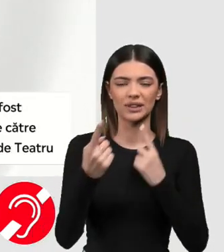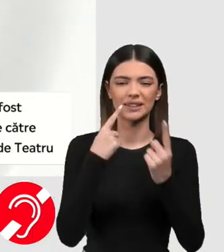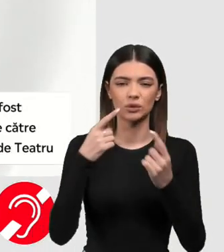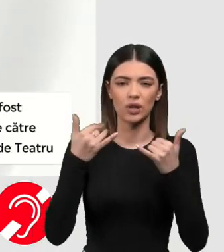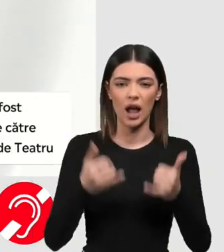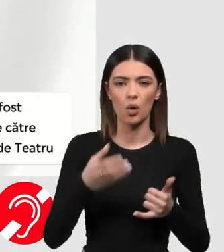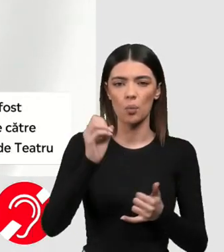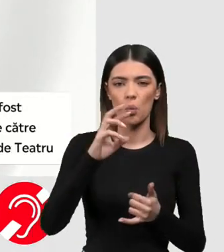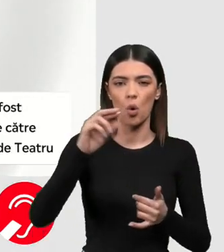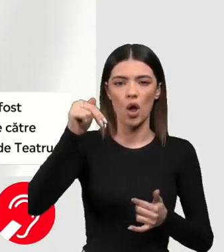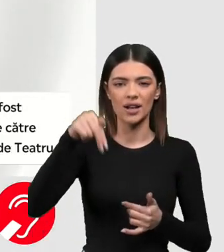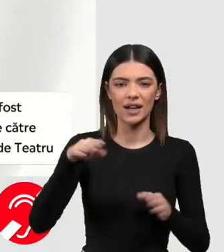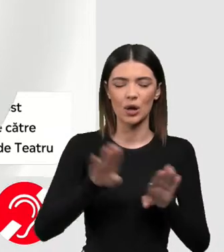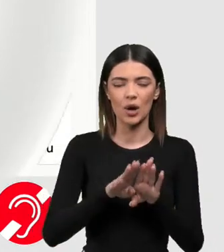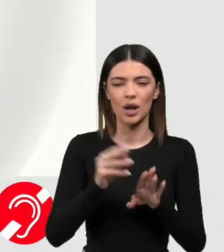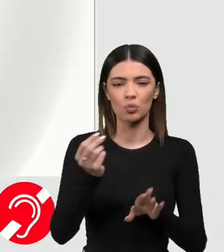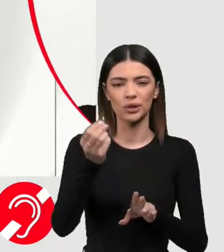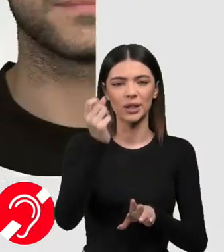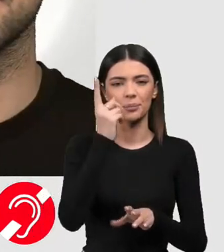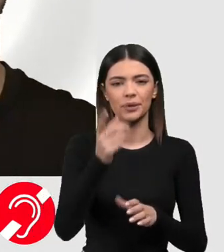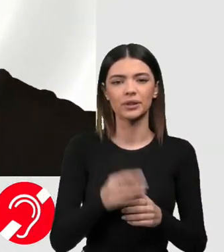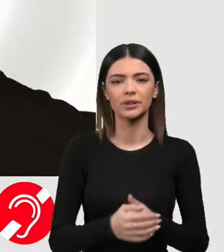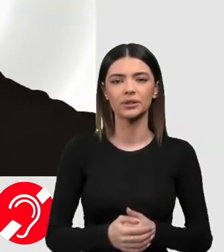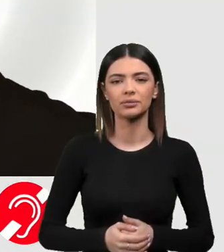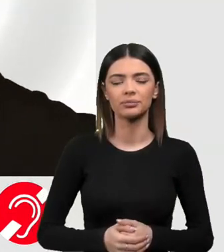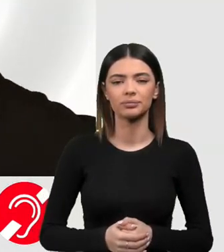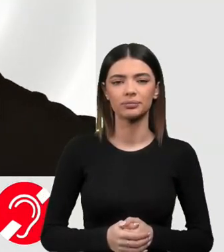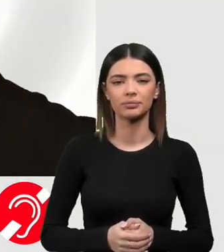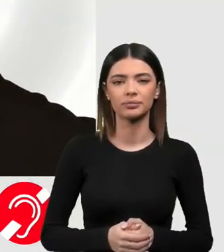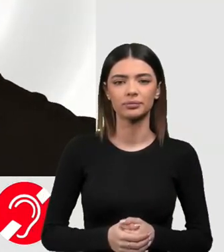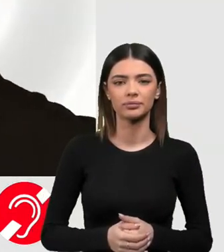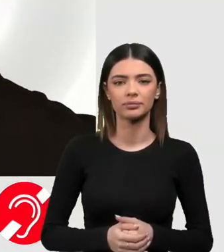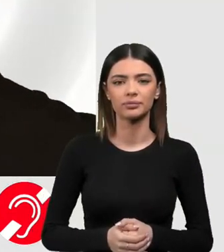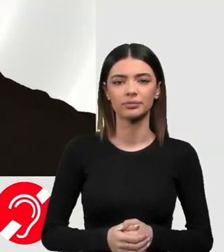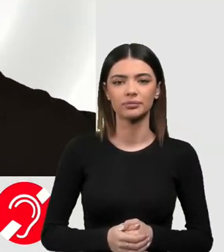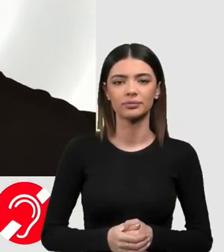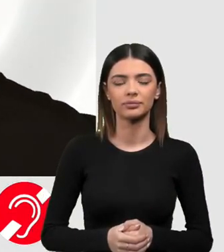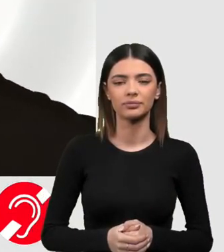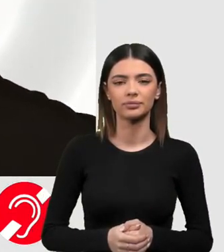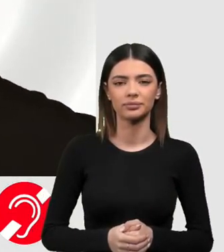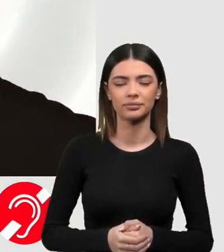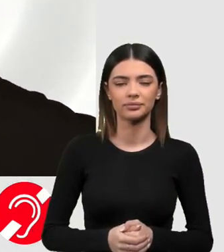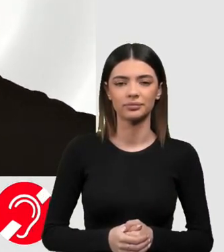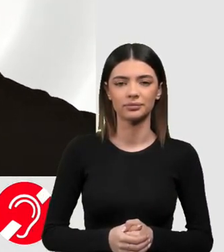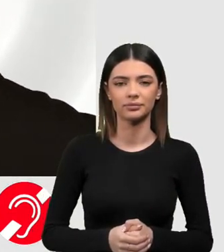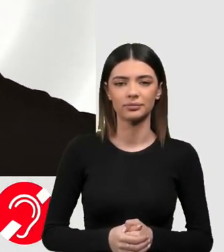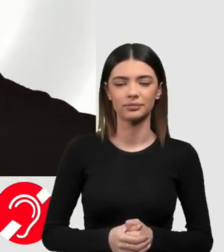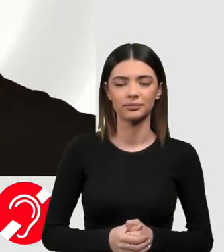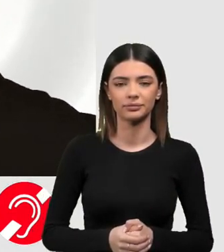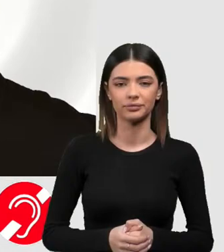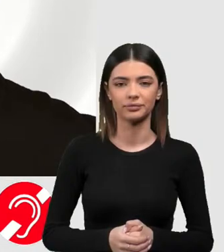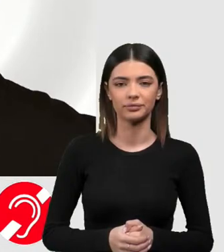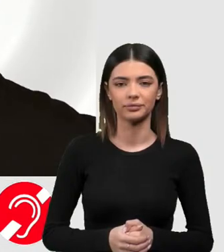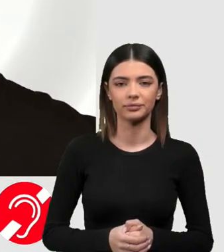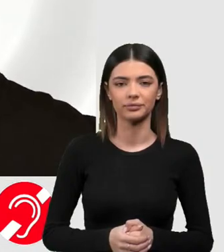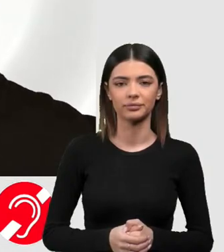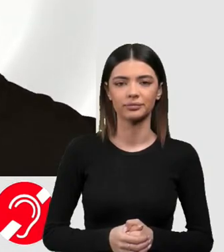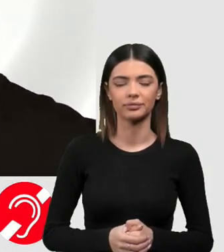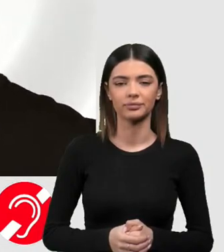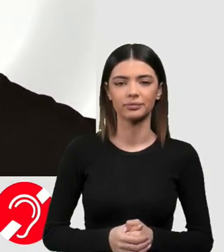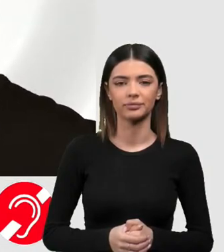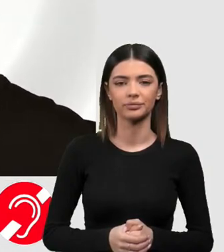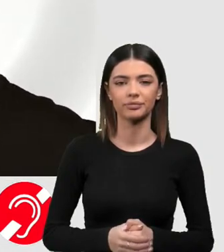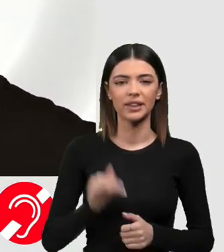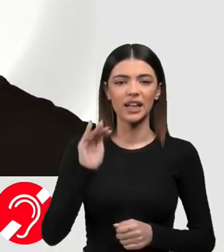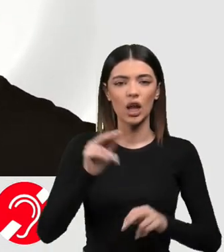discut chiar acum cu colegul meu, Alexandru Orian, editor Alef News, dar și actor. Bună dimineața, Alex! Bine te-am găsit, Maria! Bună